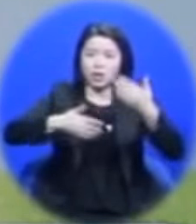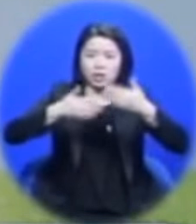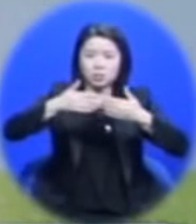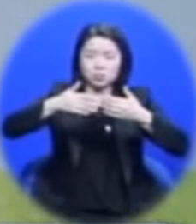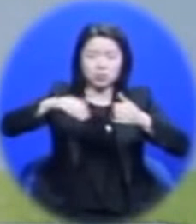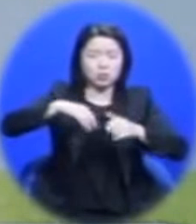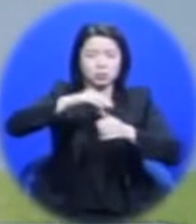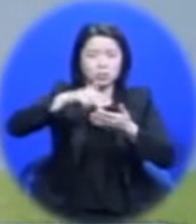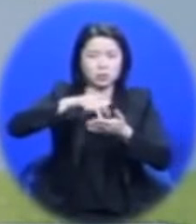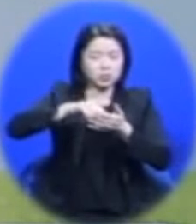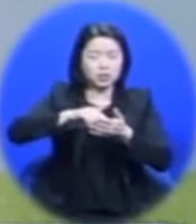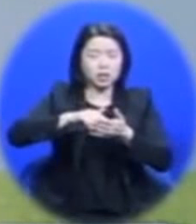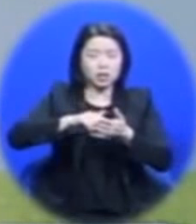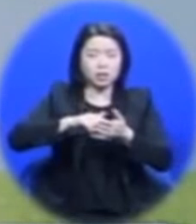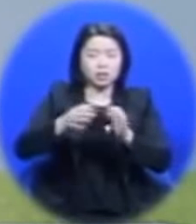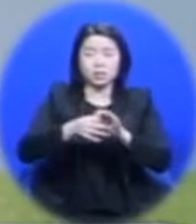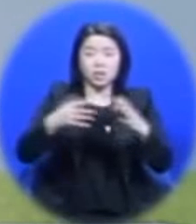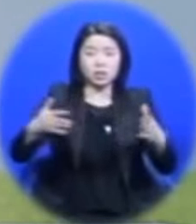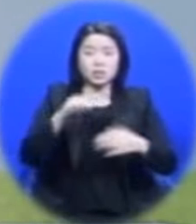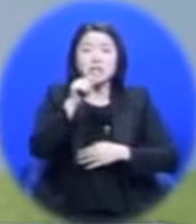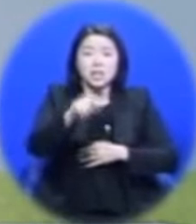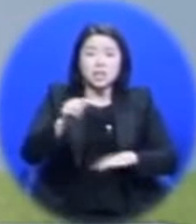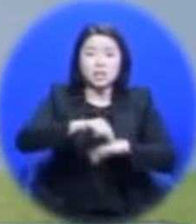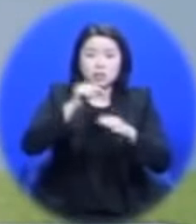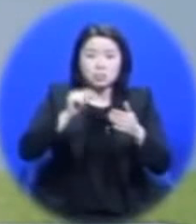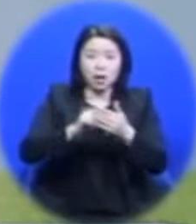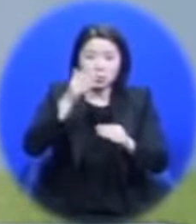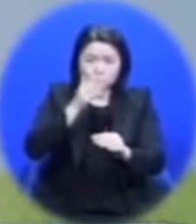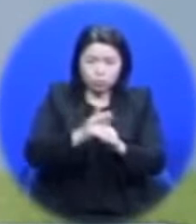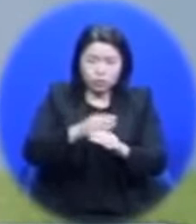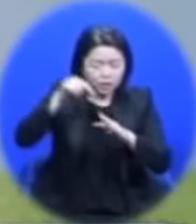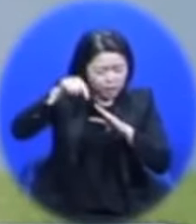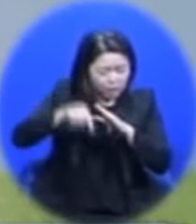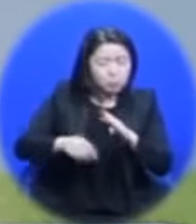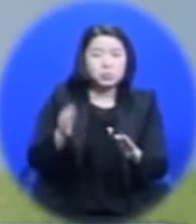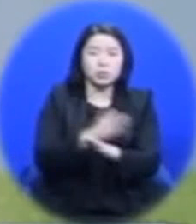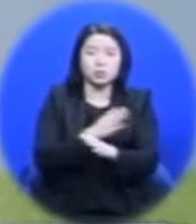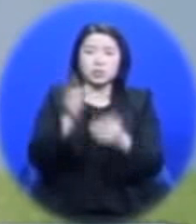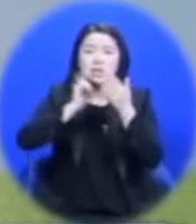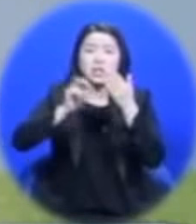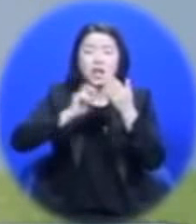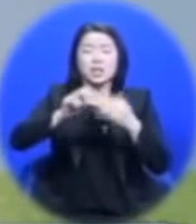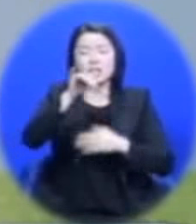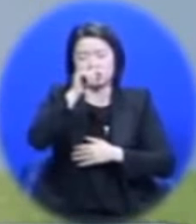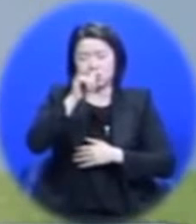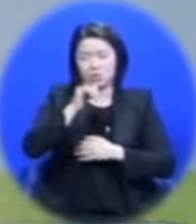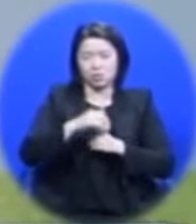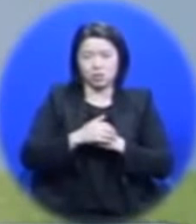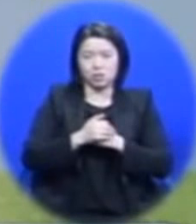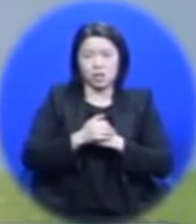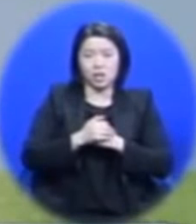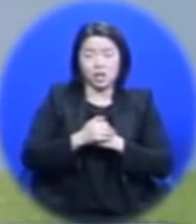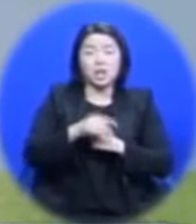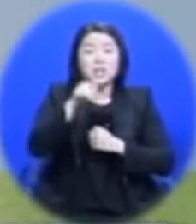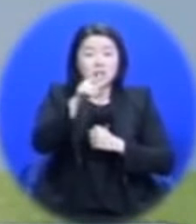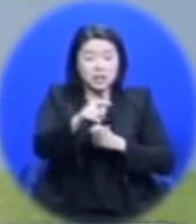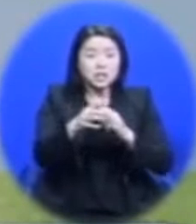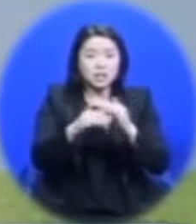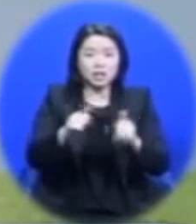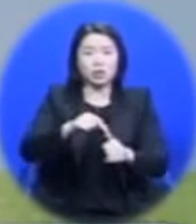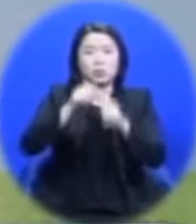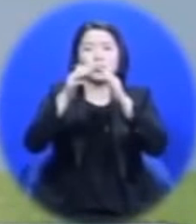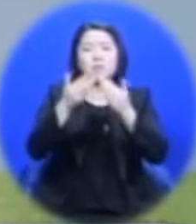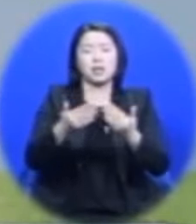상관없이 너희 중심에서부터 마음 깊은 곳에서 찬양이 있을 것이다. 그 자가 구원받은